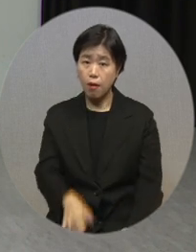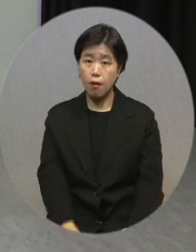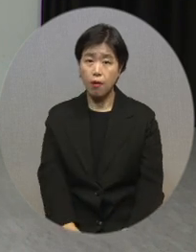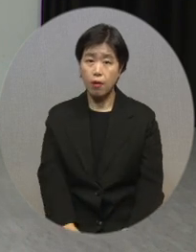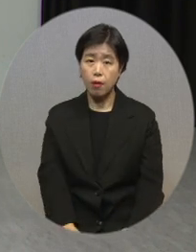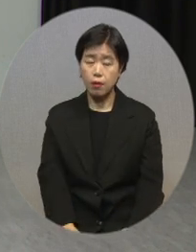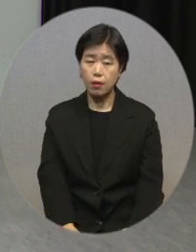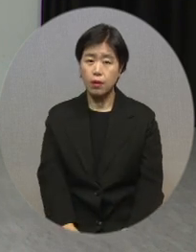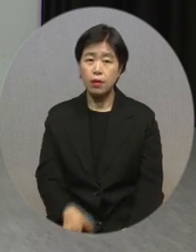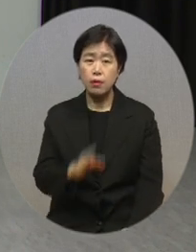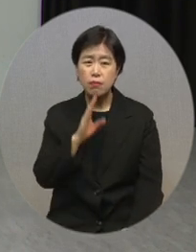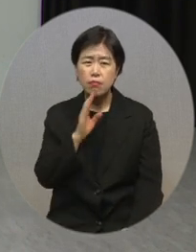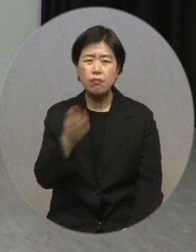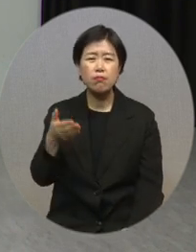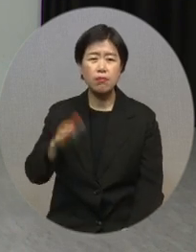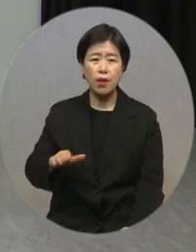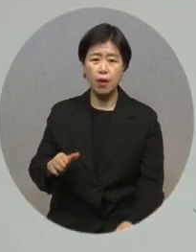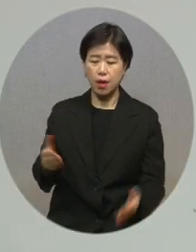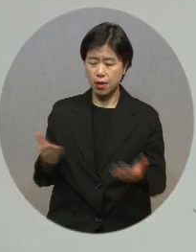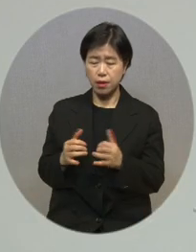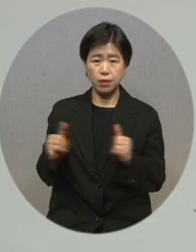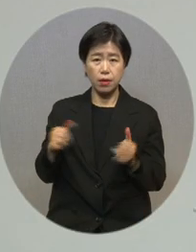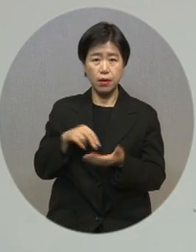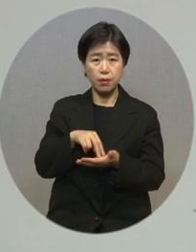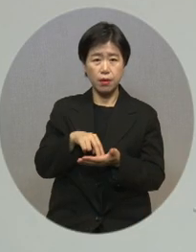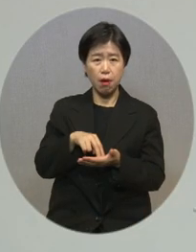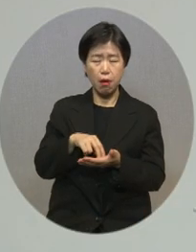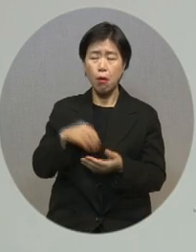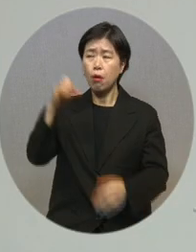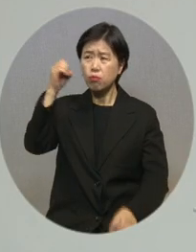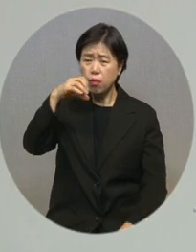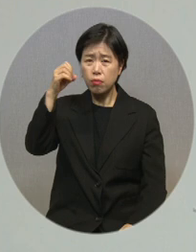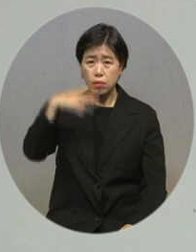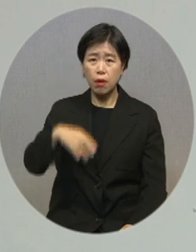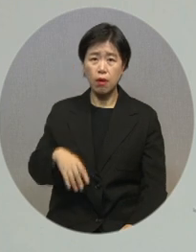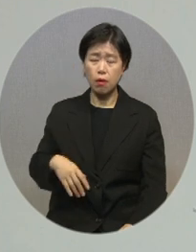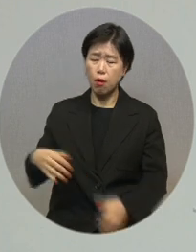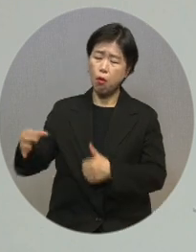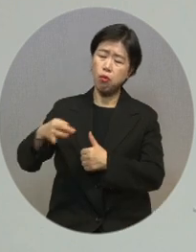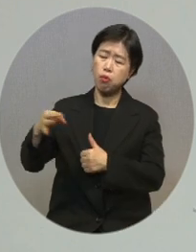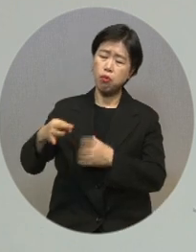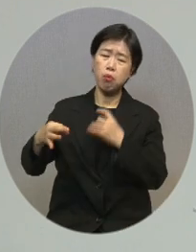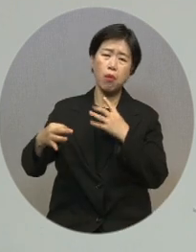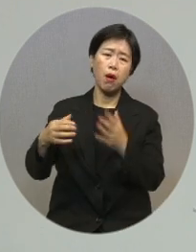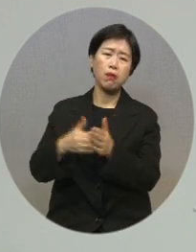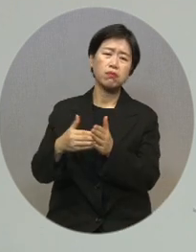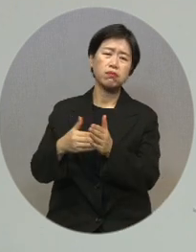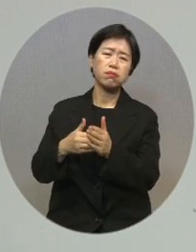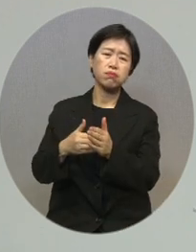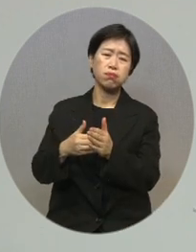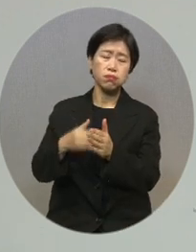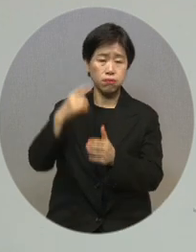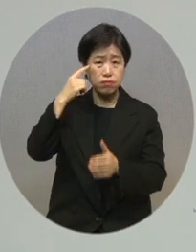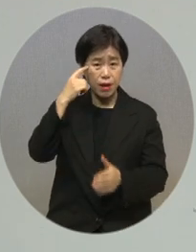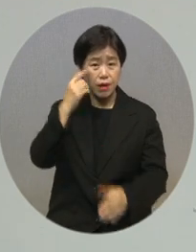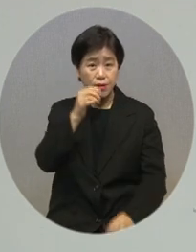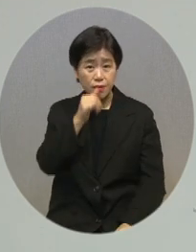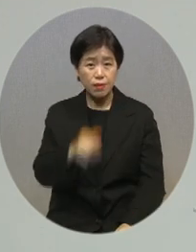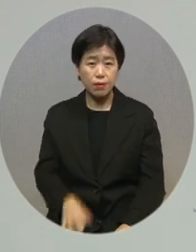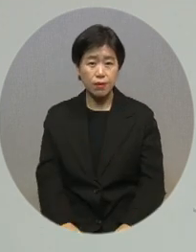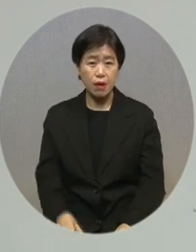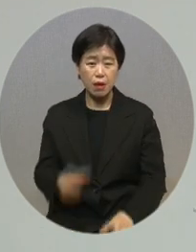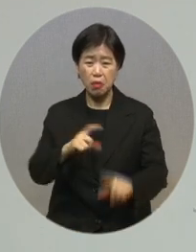싶어하는 사람들도 있습니다. 그렇죠. 네, 그런 그 분들이 좀 불편하니까 그걸 좀 느슨하게 해왔던 점도 있었습니다.